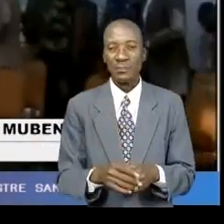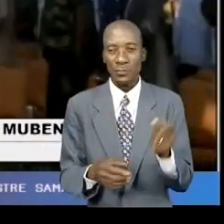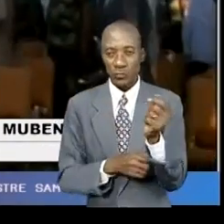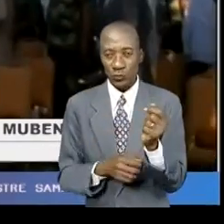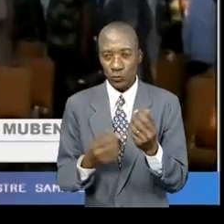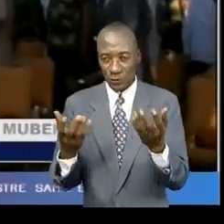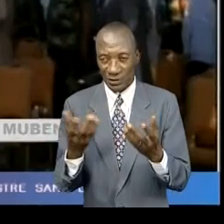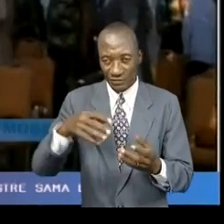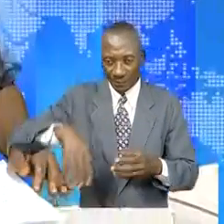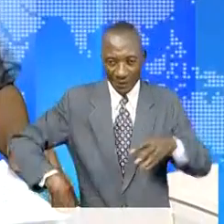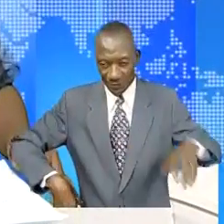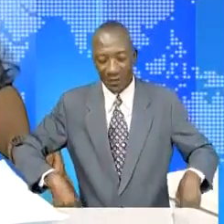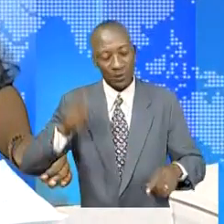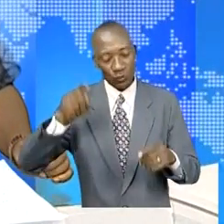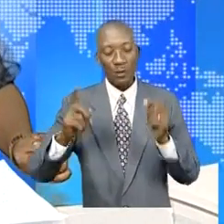les détourner.